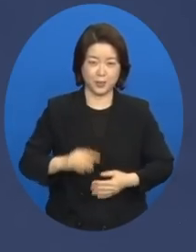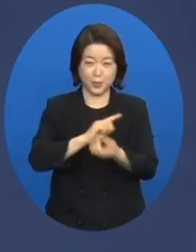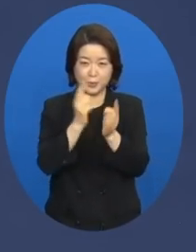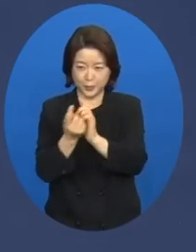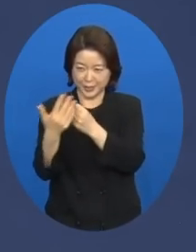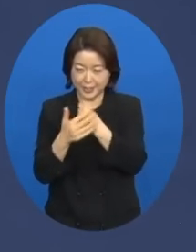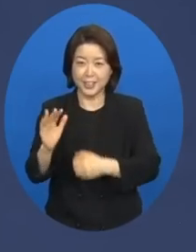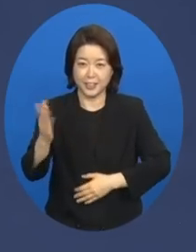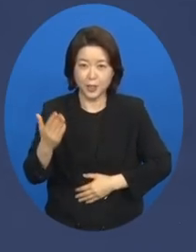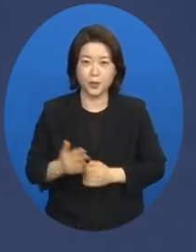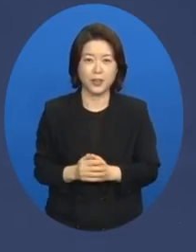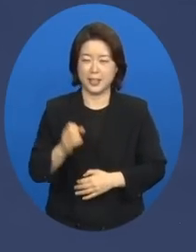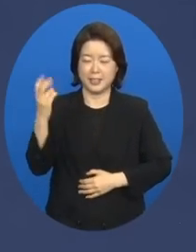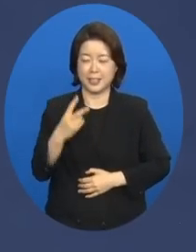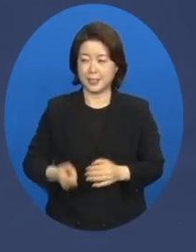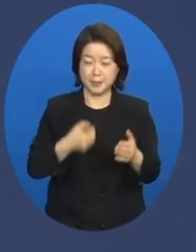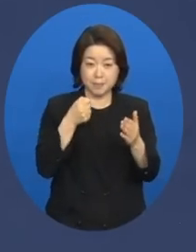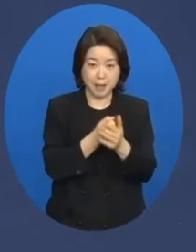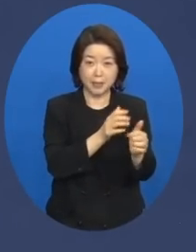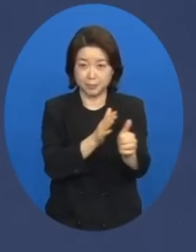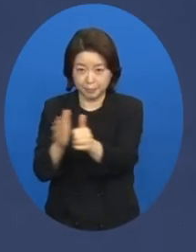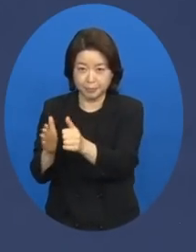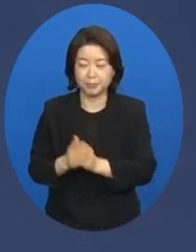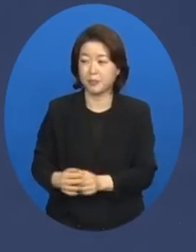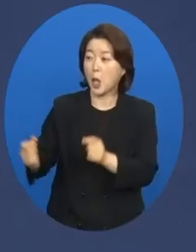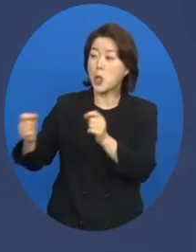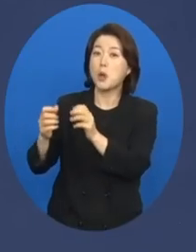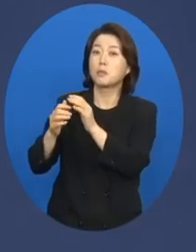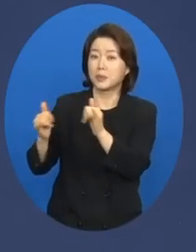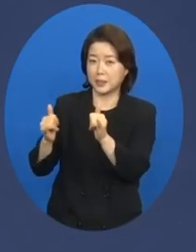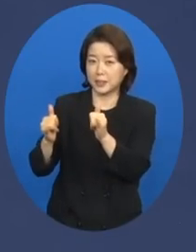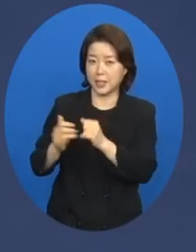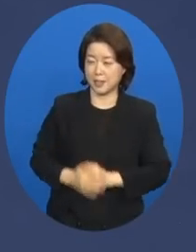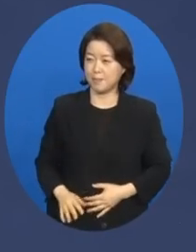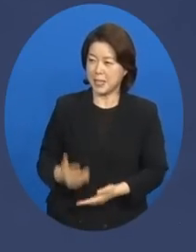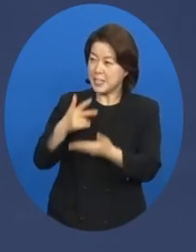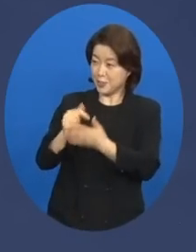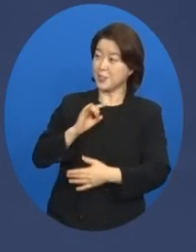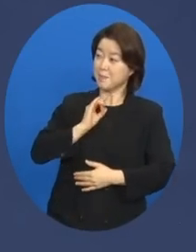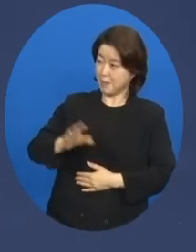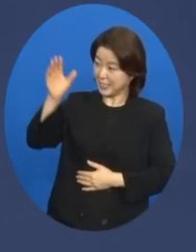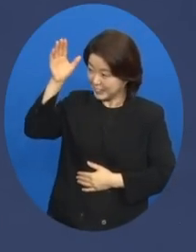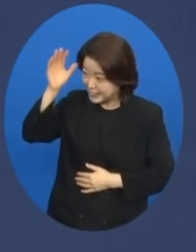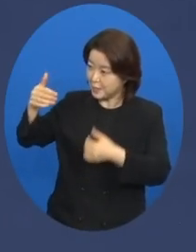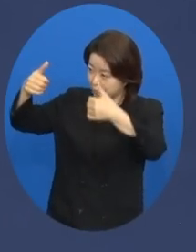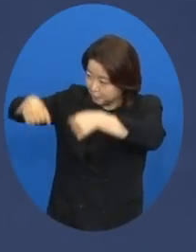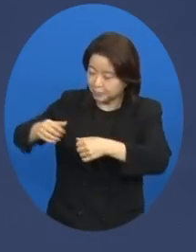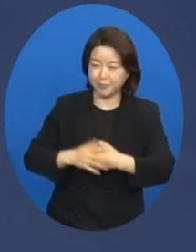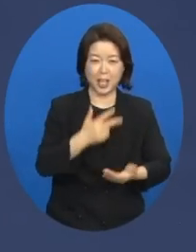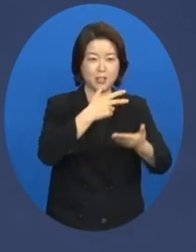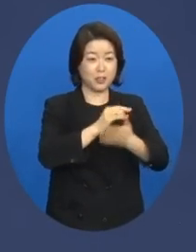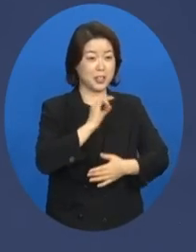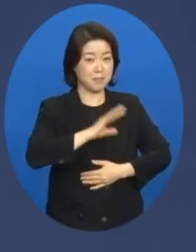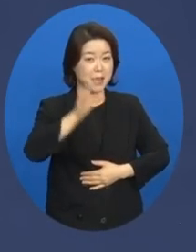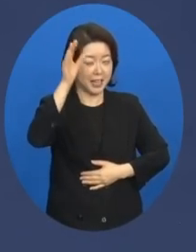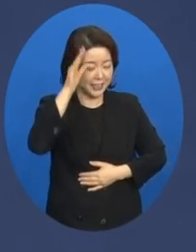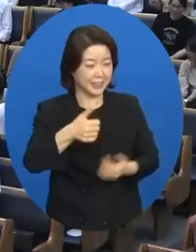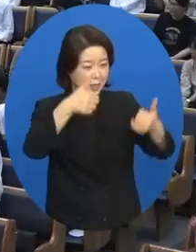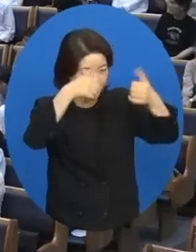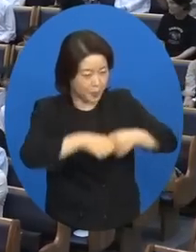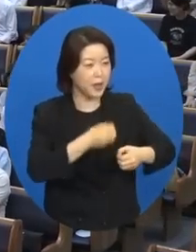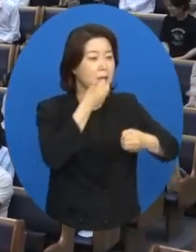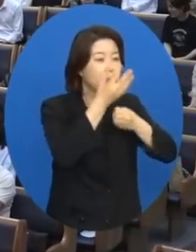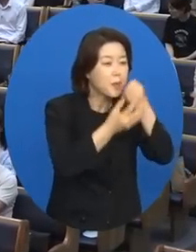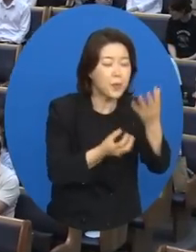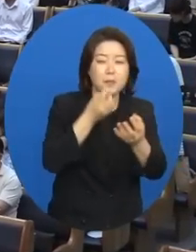받기로 다시 한번 다짐을 하시면서 옆에 계신 분에게 주님만 기대합시다 이렇게 인사 한번 해주세요. 고백해 주세요.